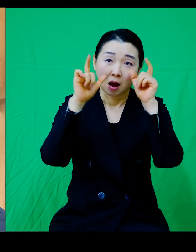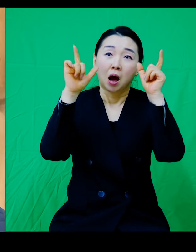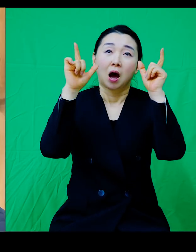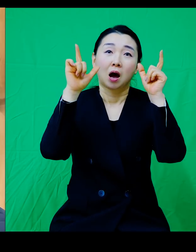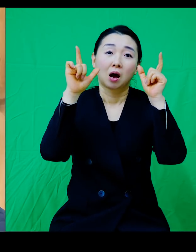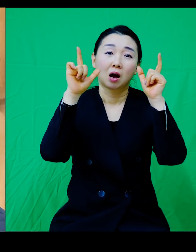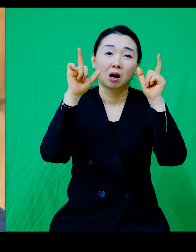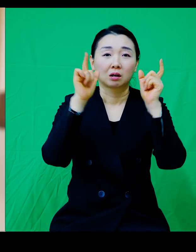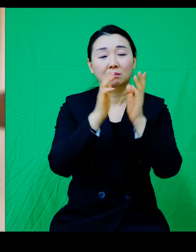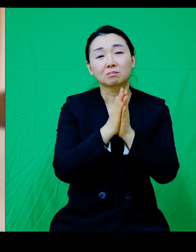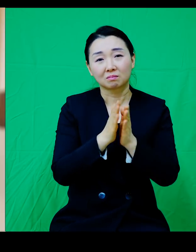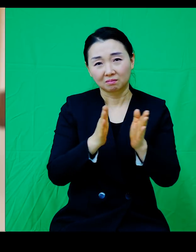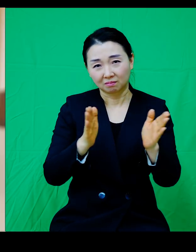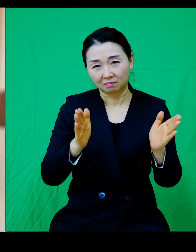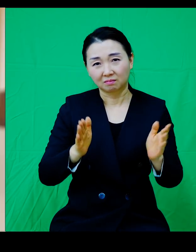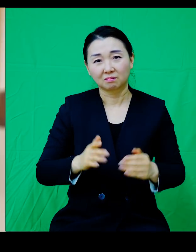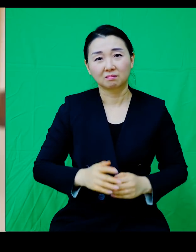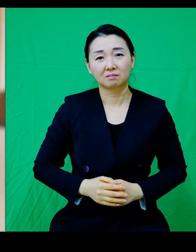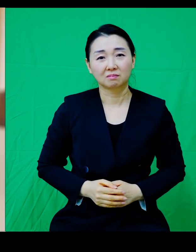깊이 느껴지면서